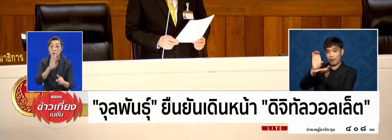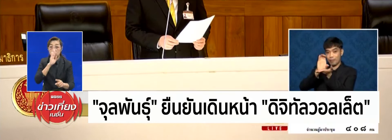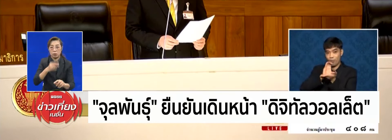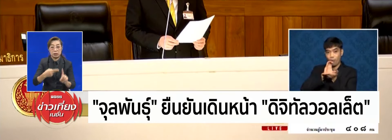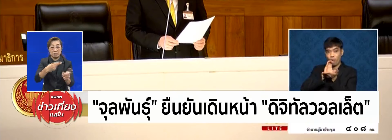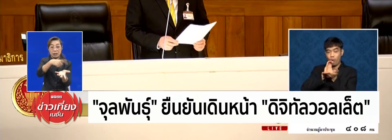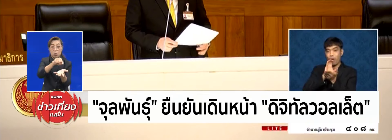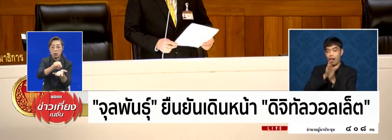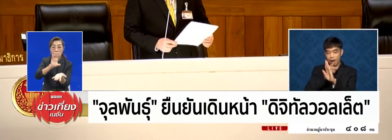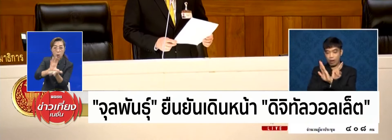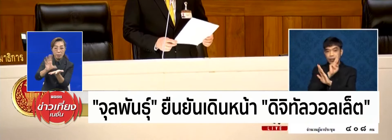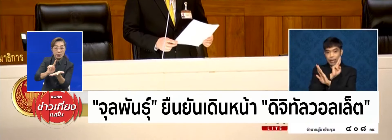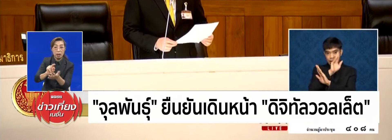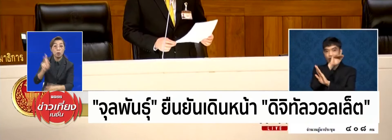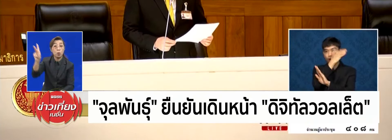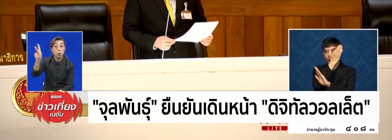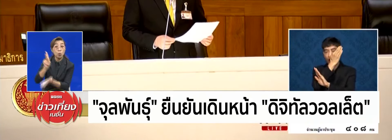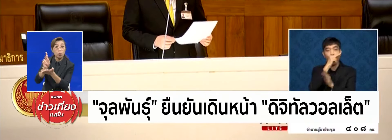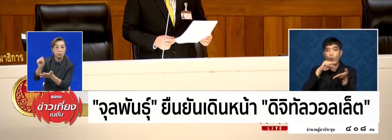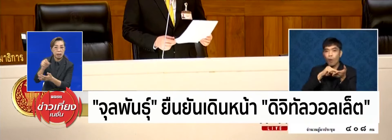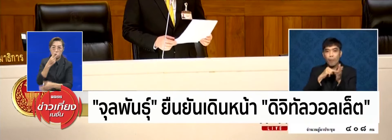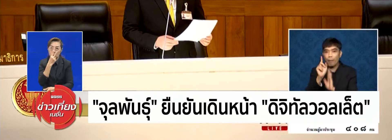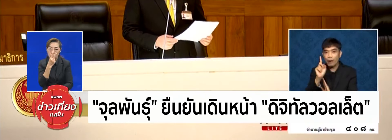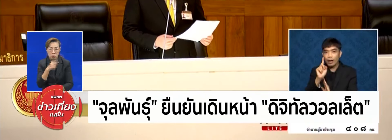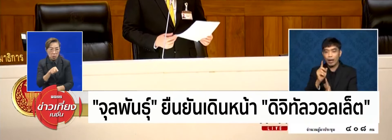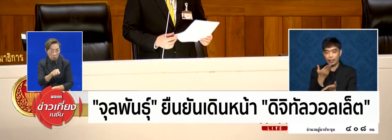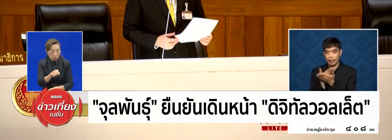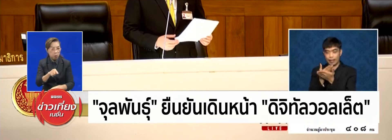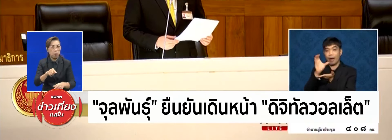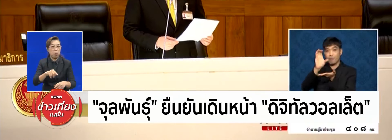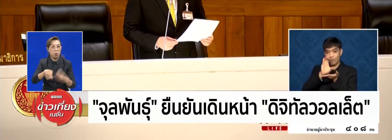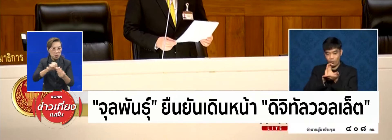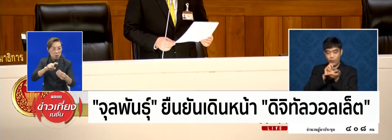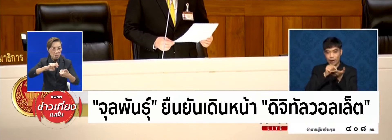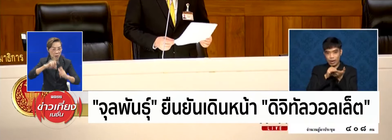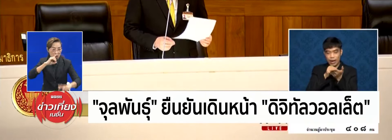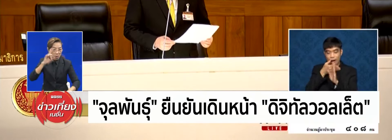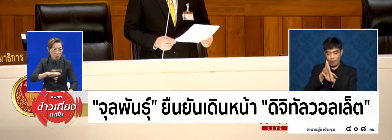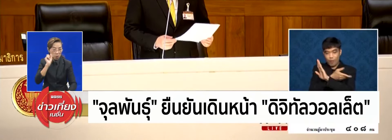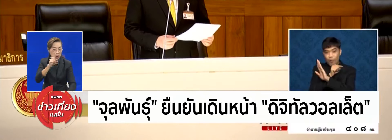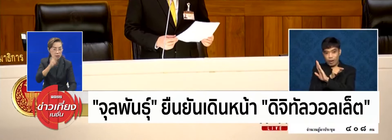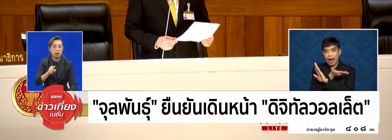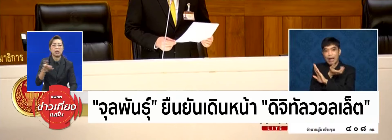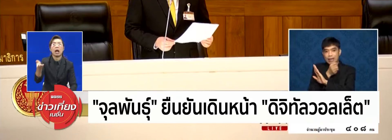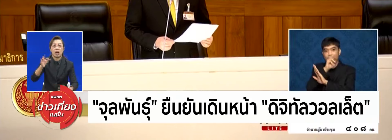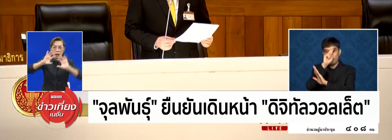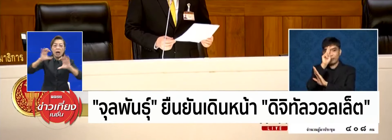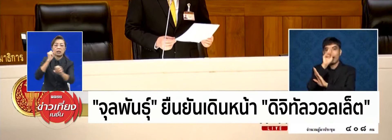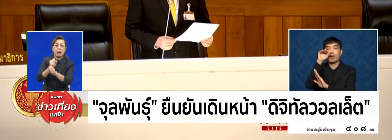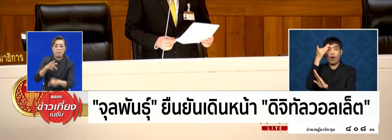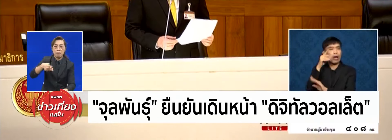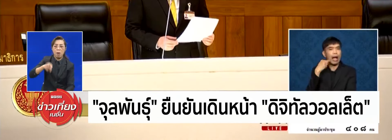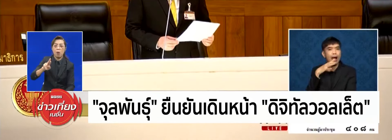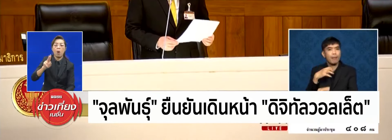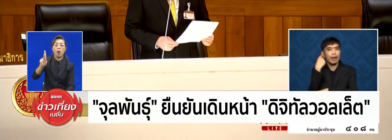ายคนก็บอกว่า1ถ้ามันเร่งด่วนจริงๆมันเป็นวิกฤตคุณก็ออกพรก.สิ ค ณะมนตรีก็ลงตาประทับ